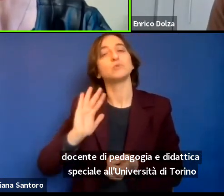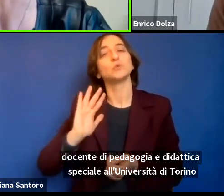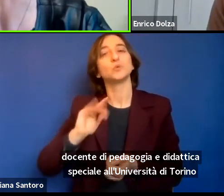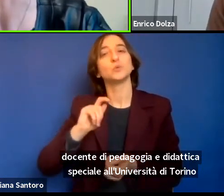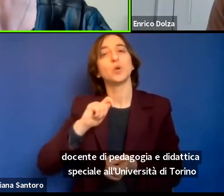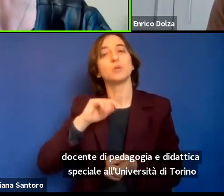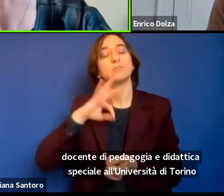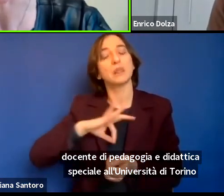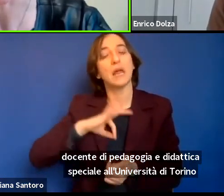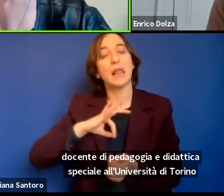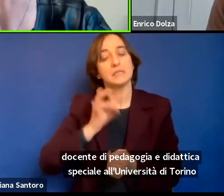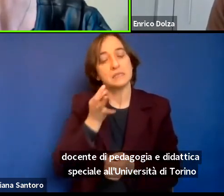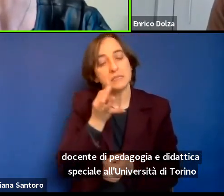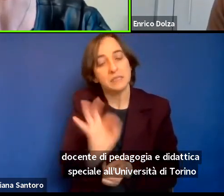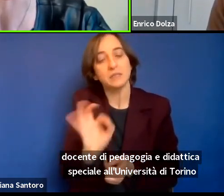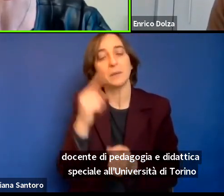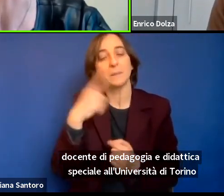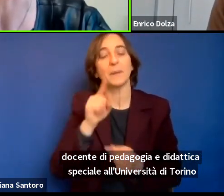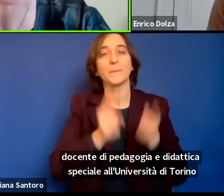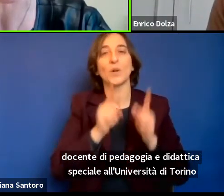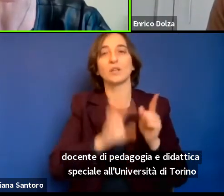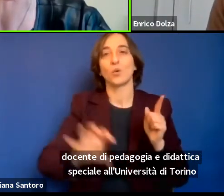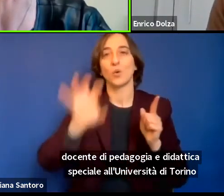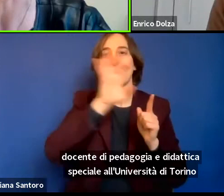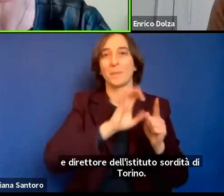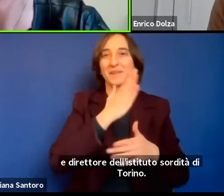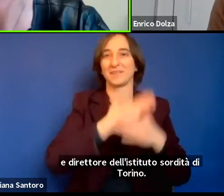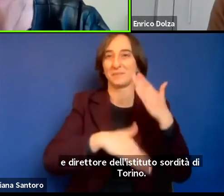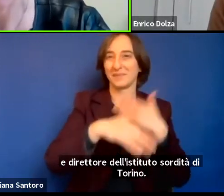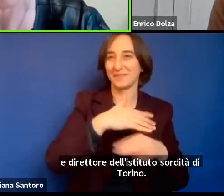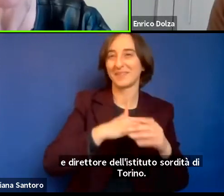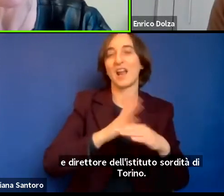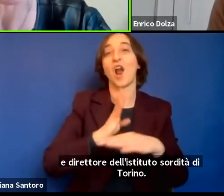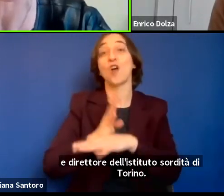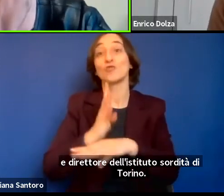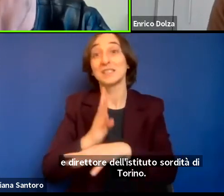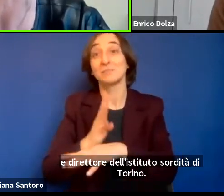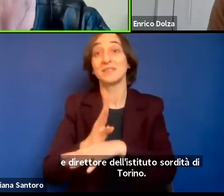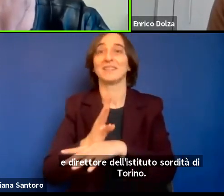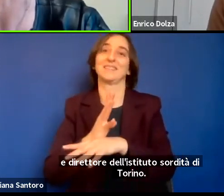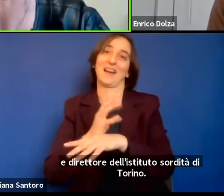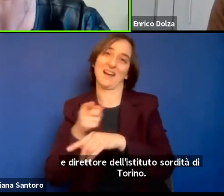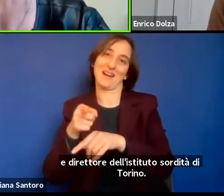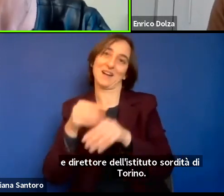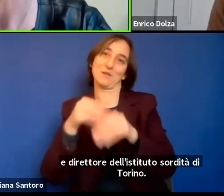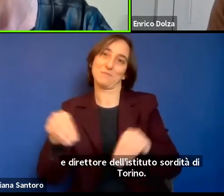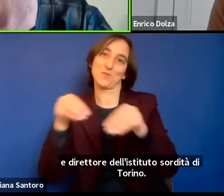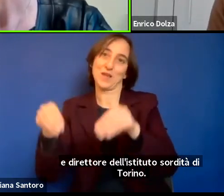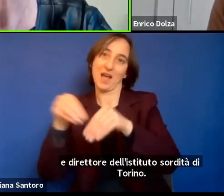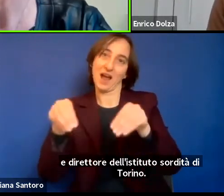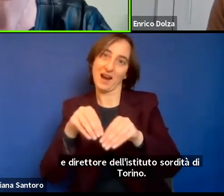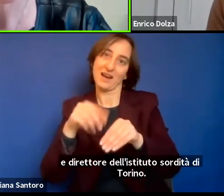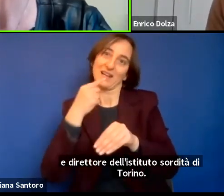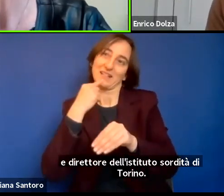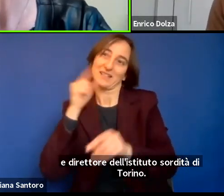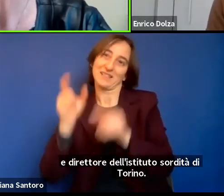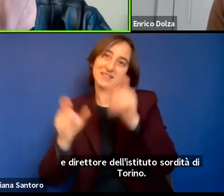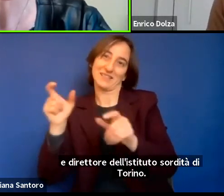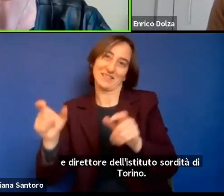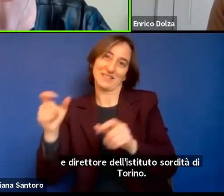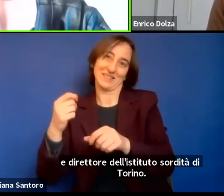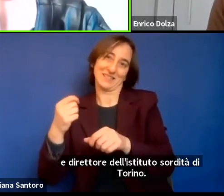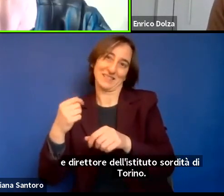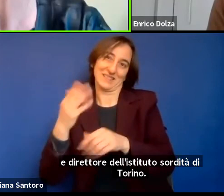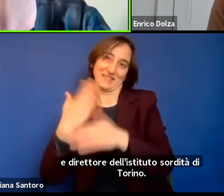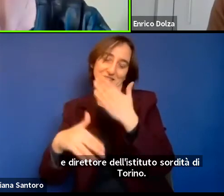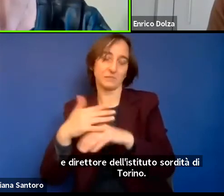politiche europee sulla disabilità, l'accessibilità culturale e museale per visitatori con disabilità, la linguistica delle lingue